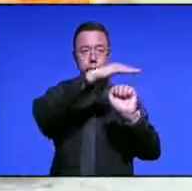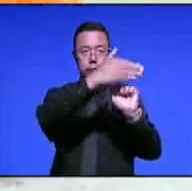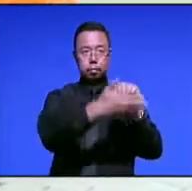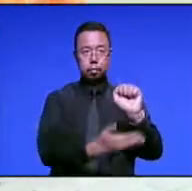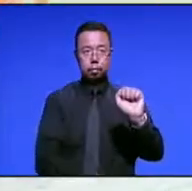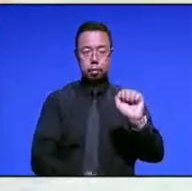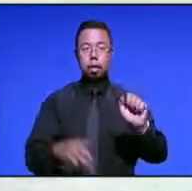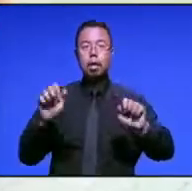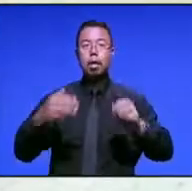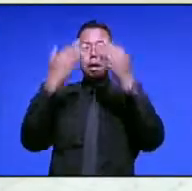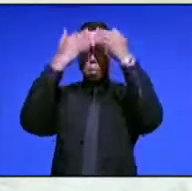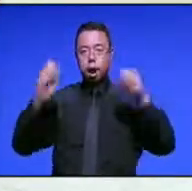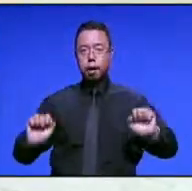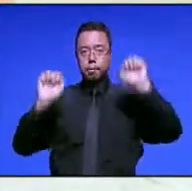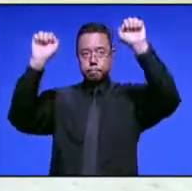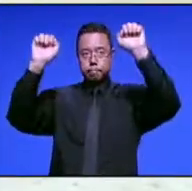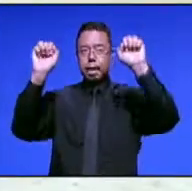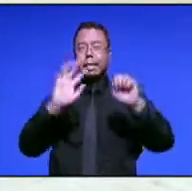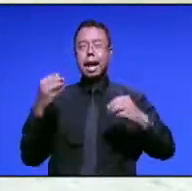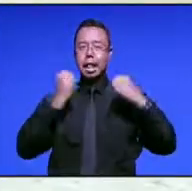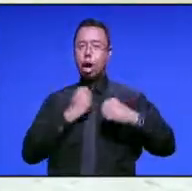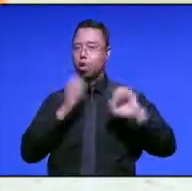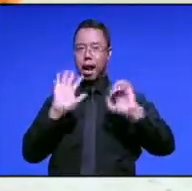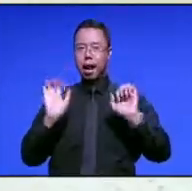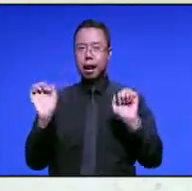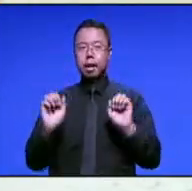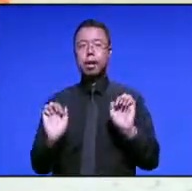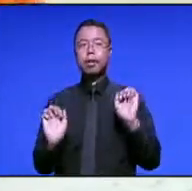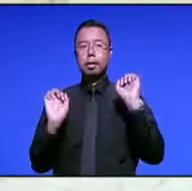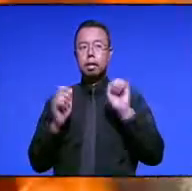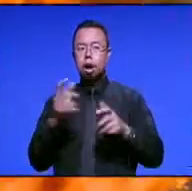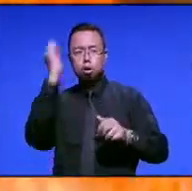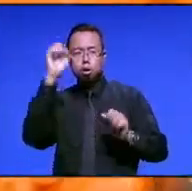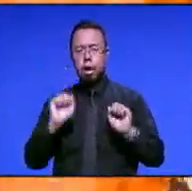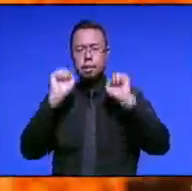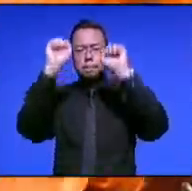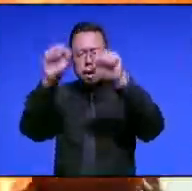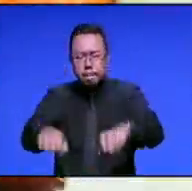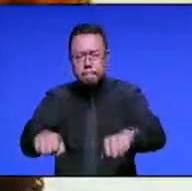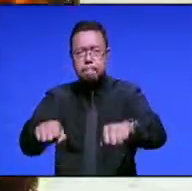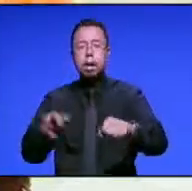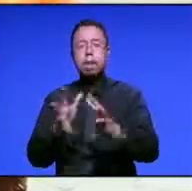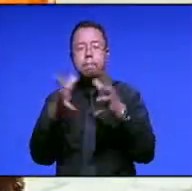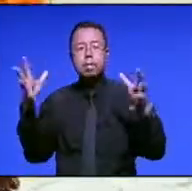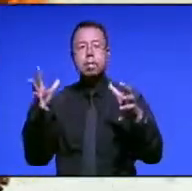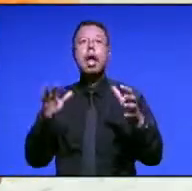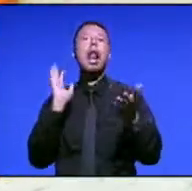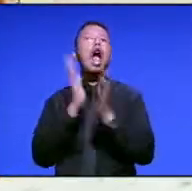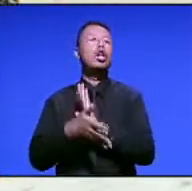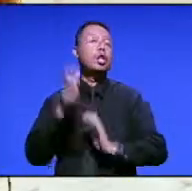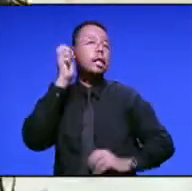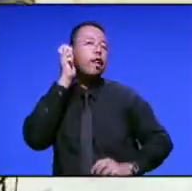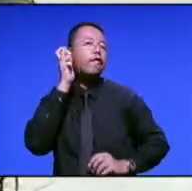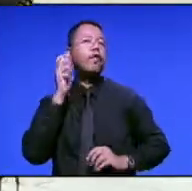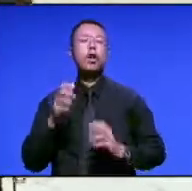api. Jangan panik menutup sumber api dengan karung basah. Bila api sulit dipadamkan dan kian membesar, segera hubungi Dinas